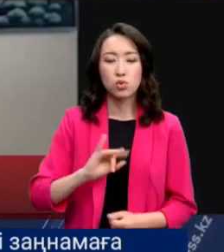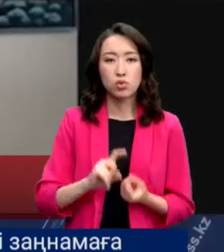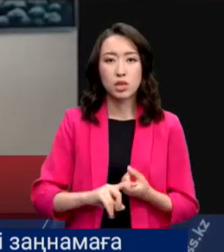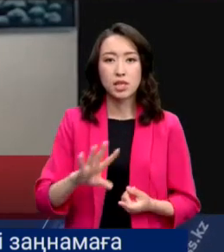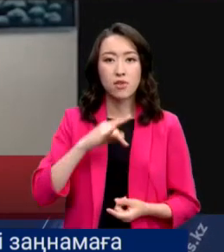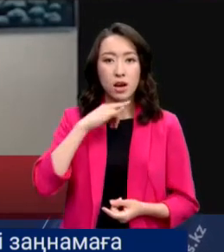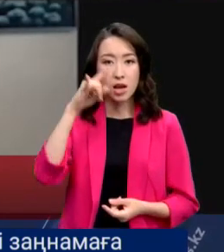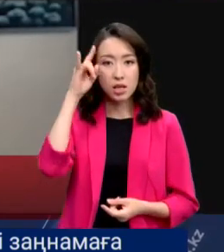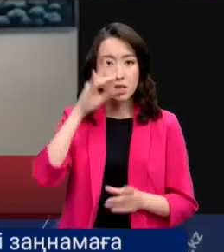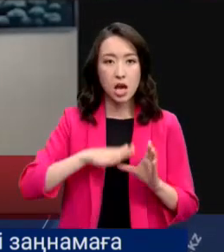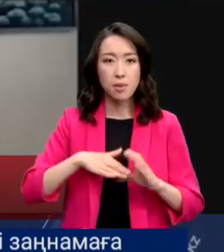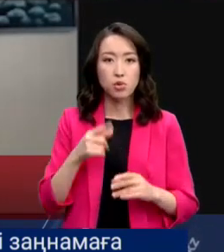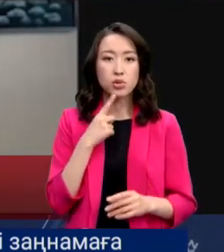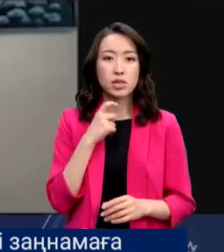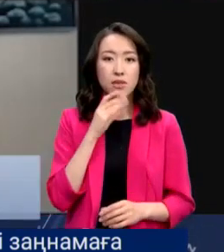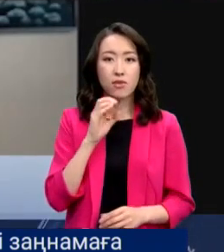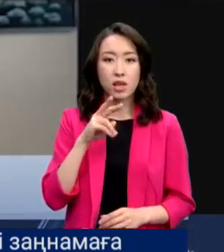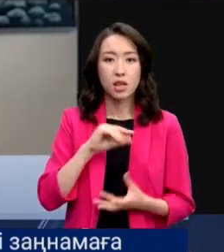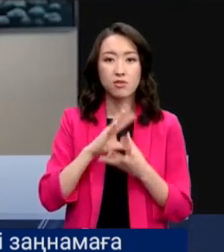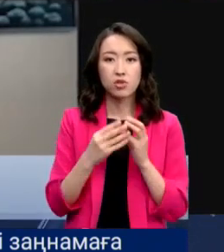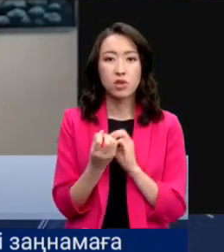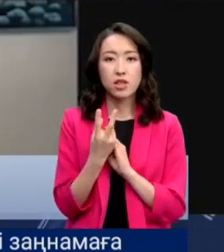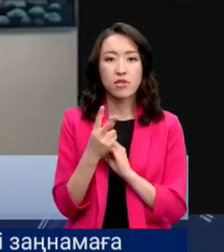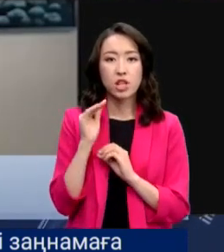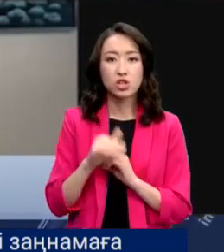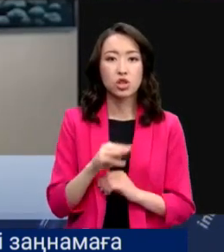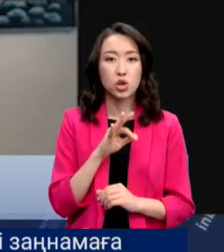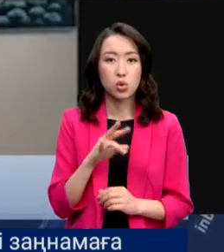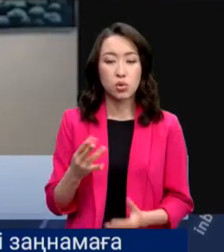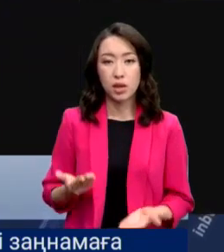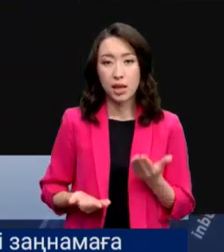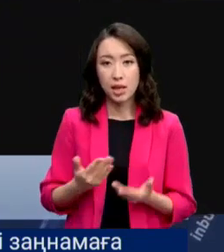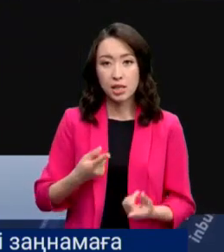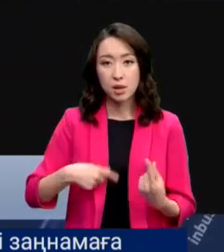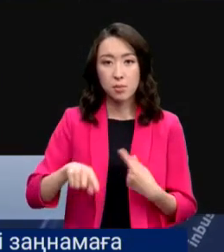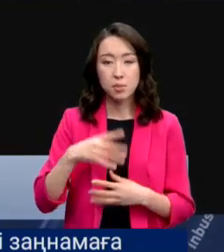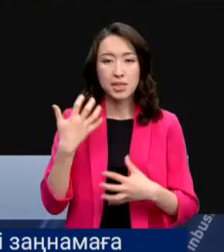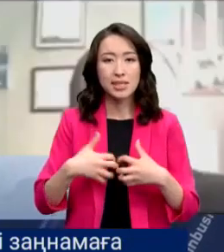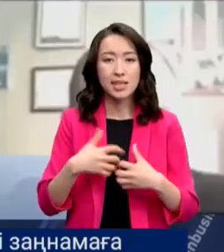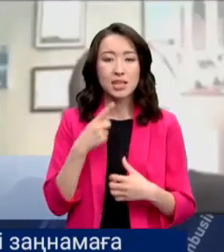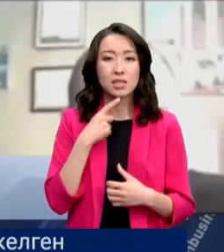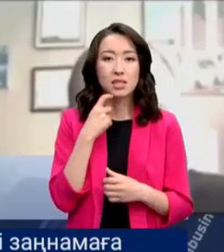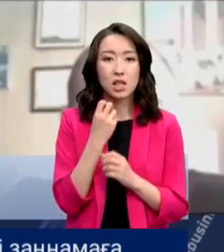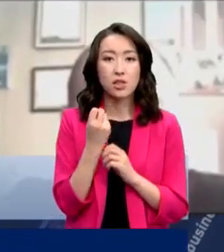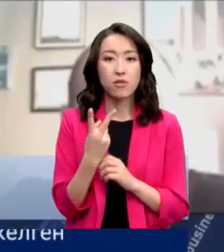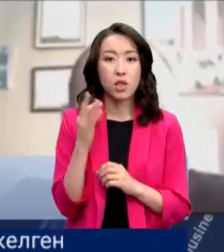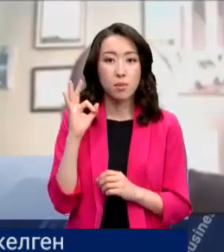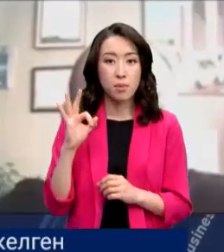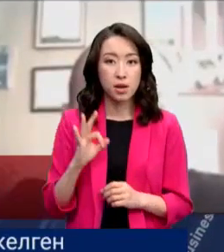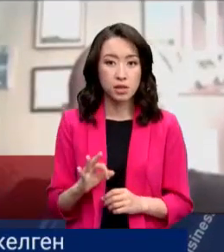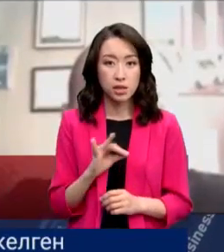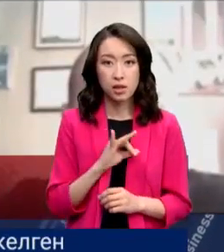независимости Казахстана объем сахарной свеклы, это всего 12 тысяч тонн. Если мы его даже там при средней сахаристости 12%